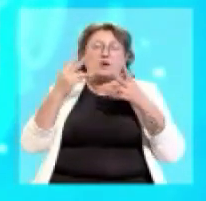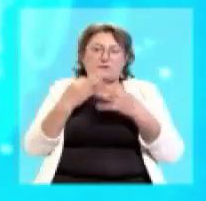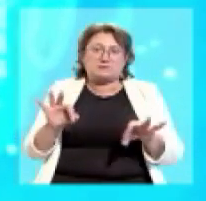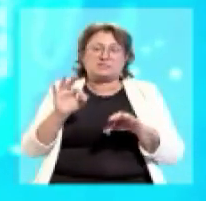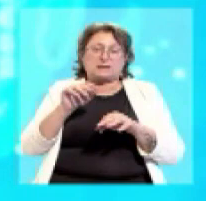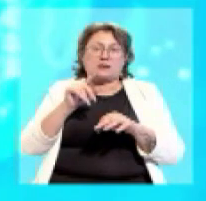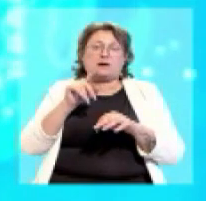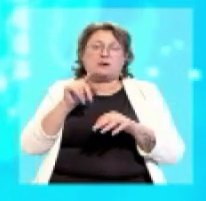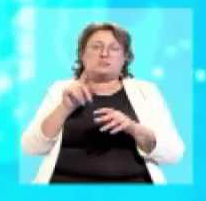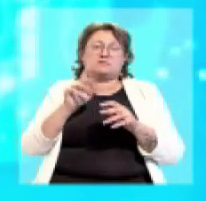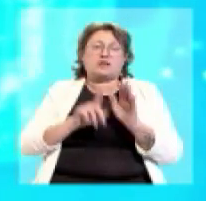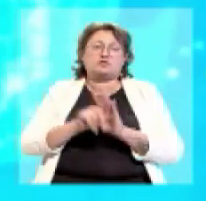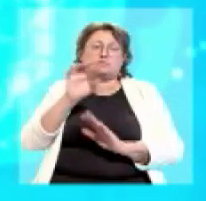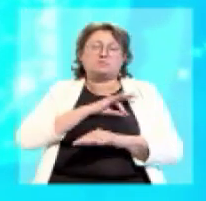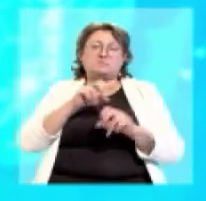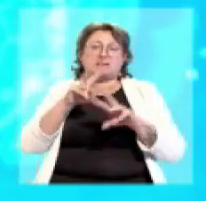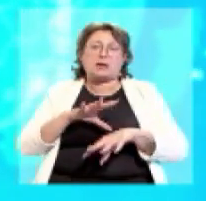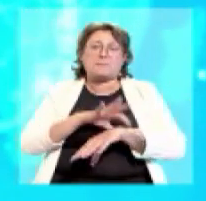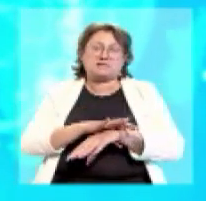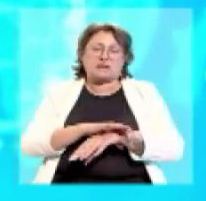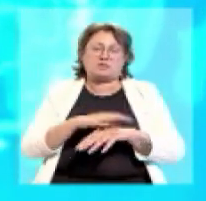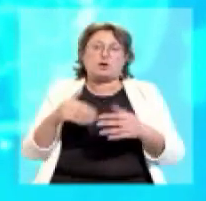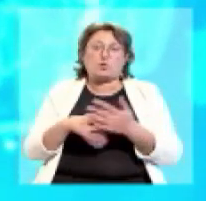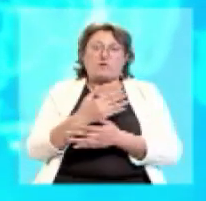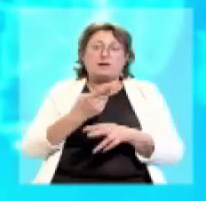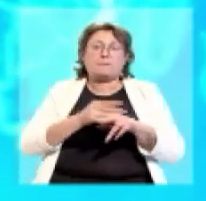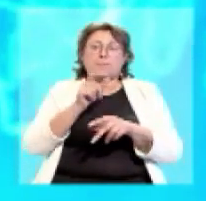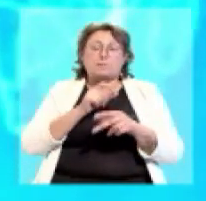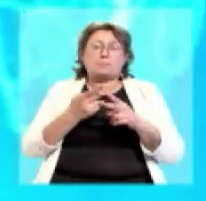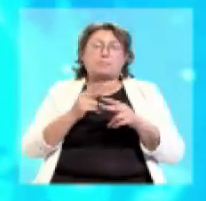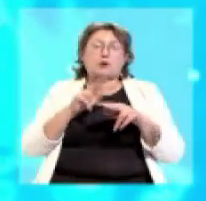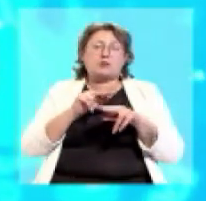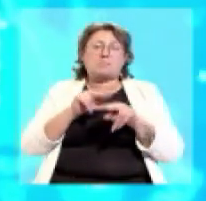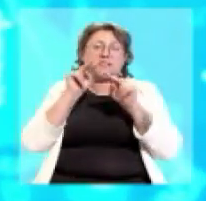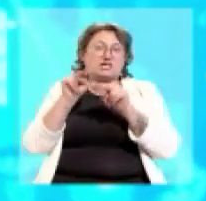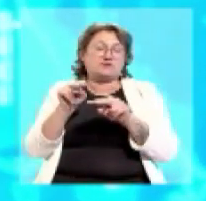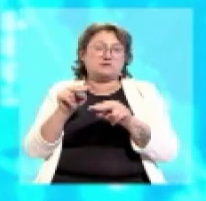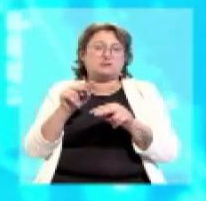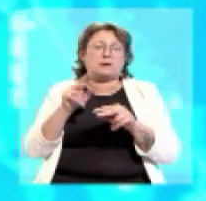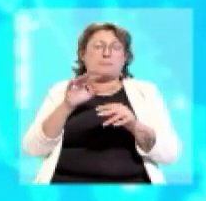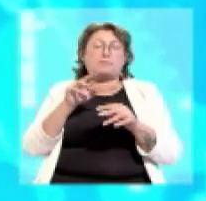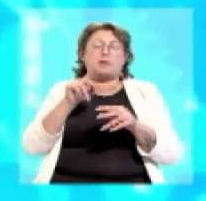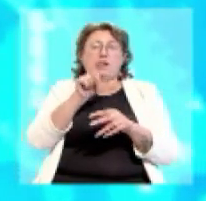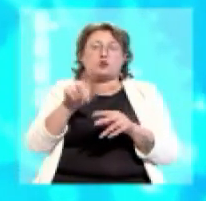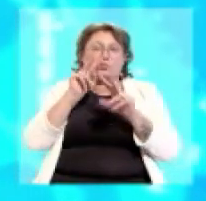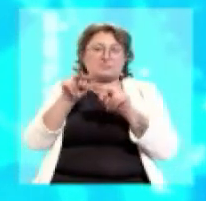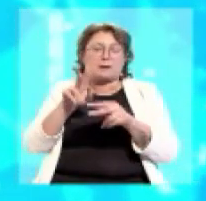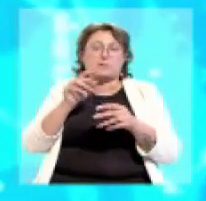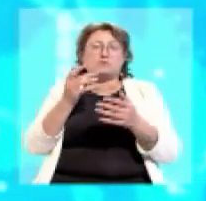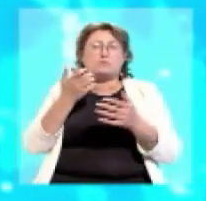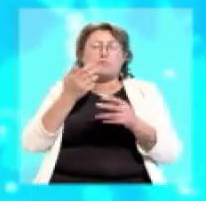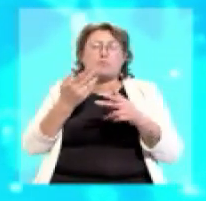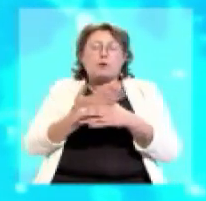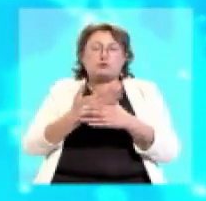полиции стали применять специальные браслеты. Новый прибор позволяет полицейским отслеживать поднадзорных лиц с помощью